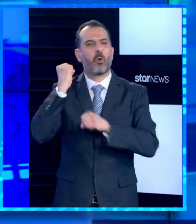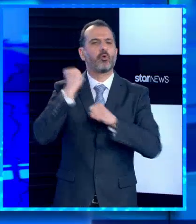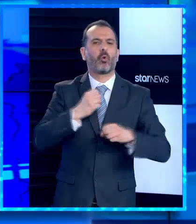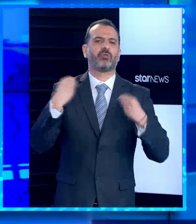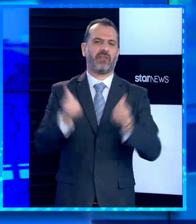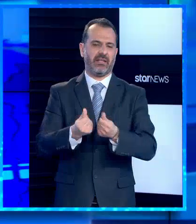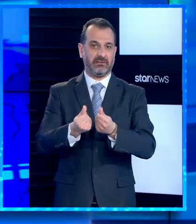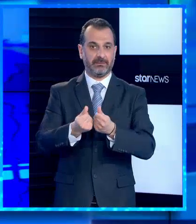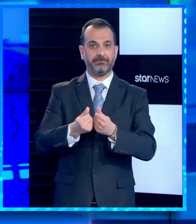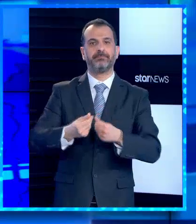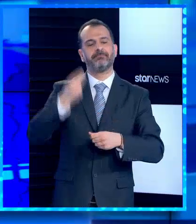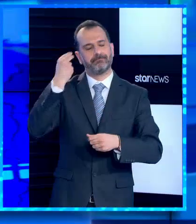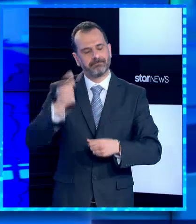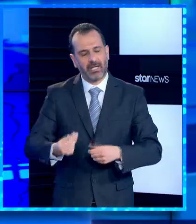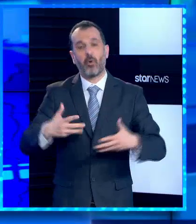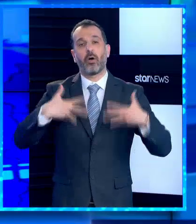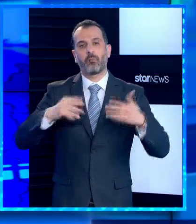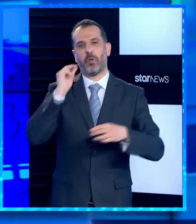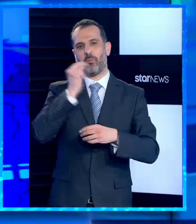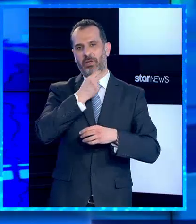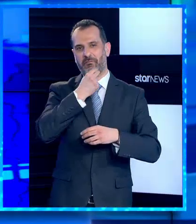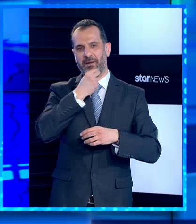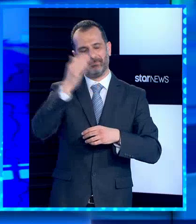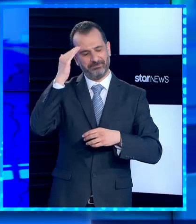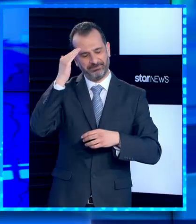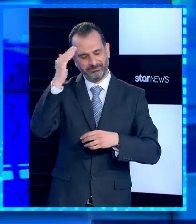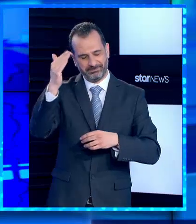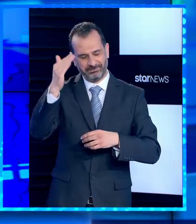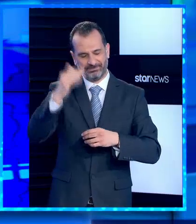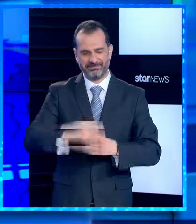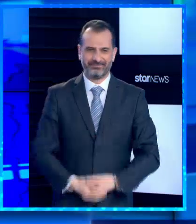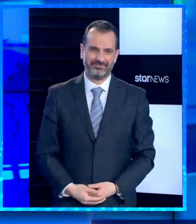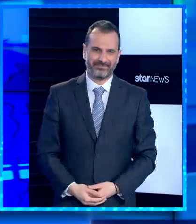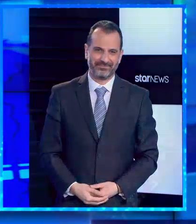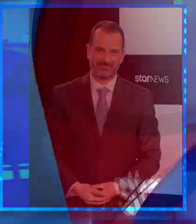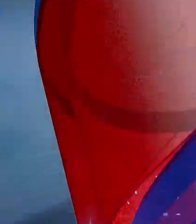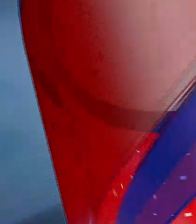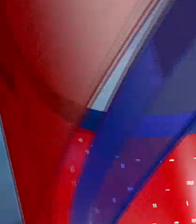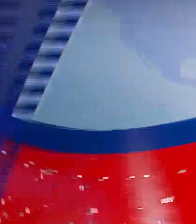Γιώργο Ευγενίδη. Κυρίες και κύριοι, καλό και χαρούμενο απόγευμα να έχετε. Γεια σας.